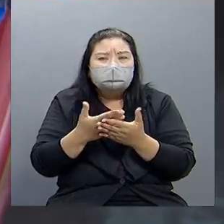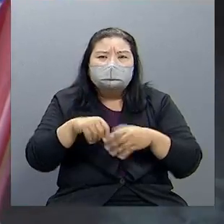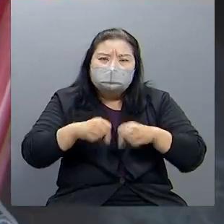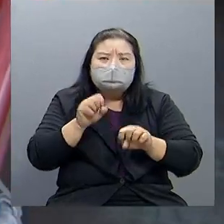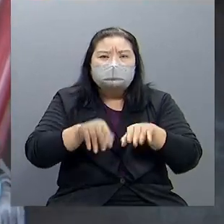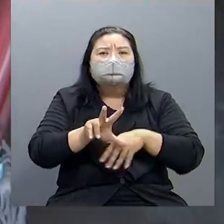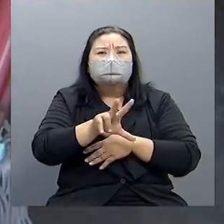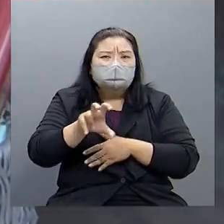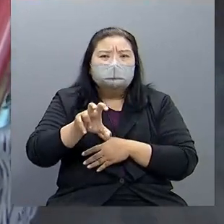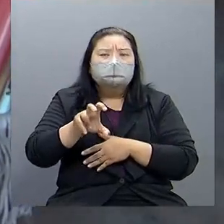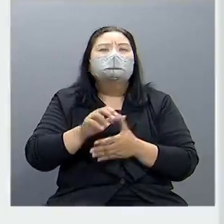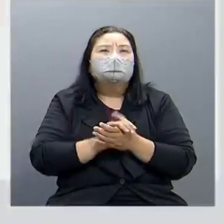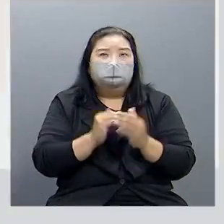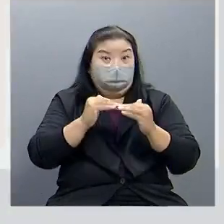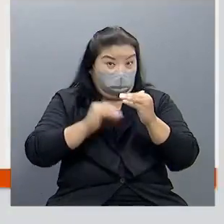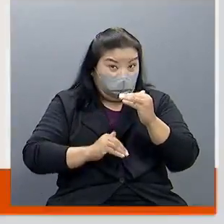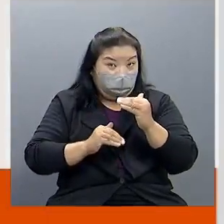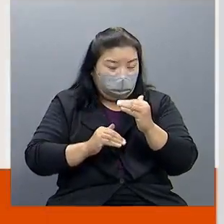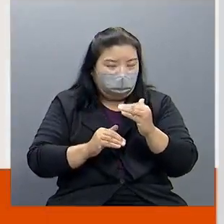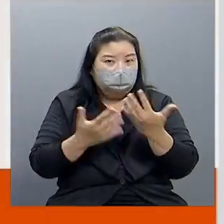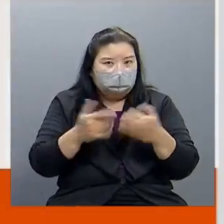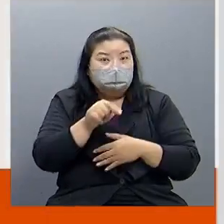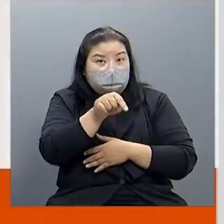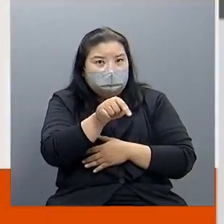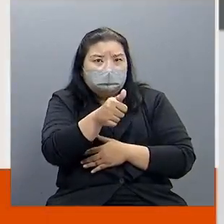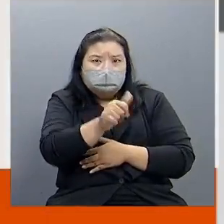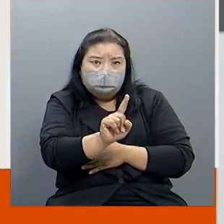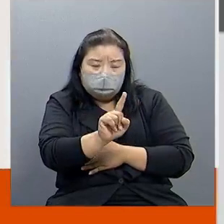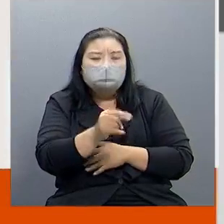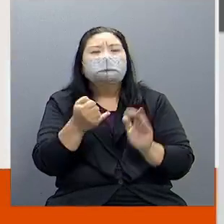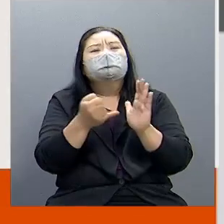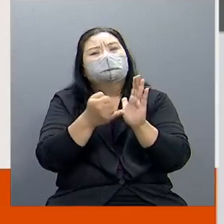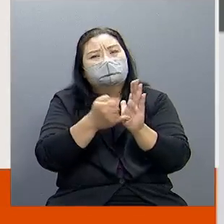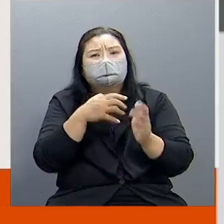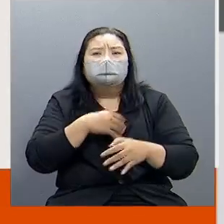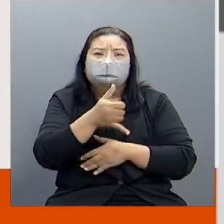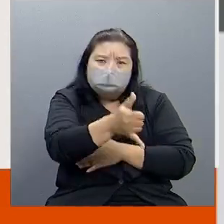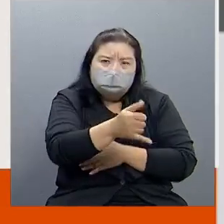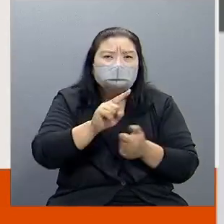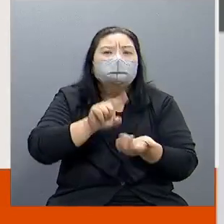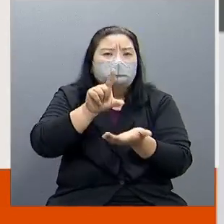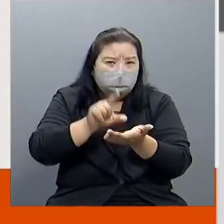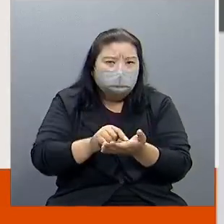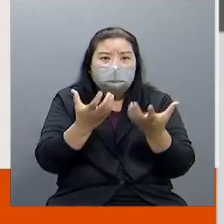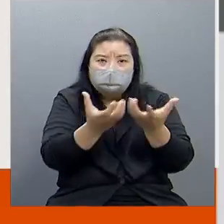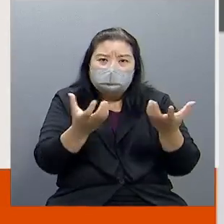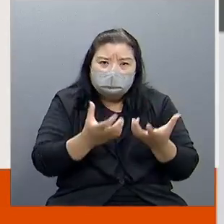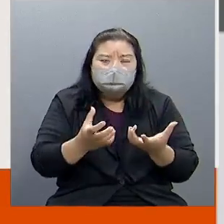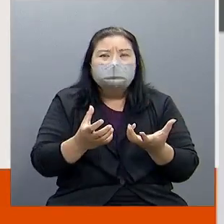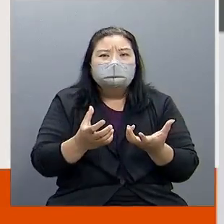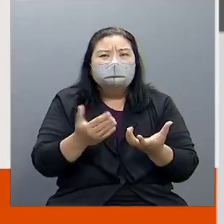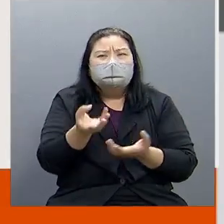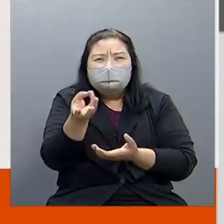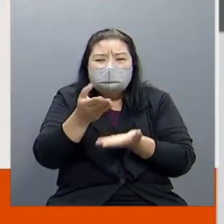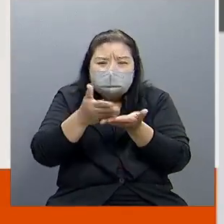คะทั้งนี้ข้อดีของร้านโชห่วยก็คือว่าสะดวกในการเดินทางราคาถูกแล้วก็มีสินค้าแบ่งขายแต่ข้อบกพร่องที่ควรปรับป